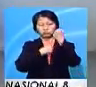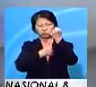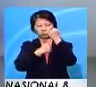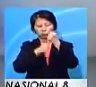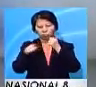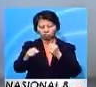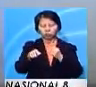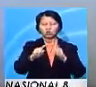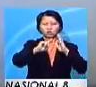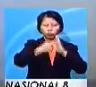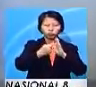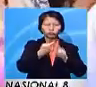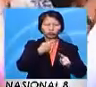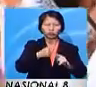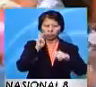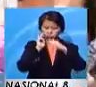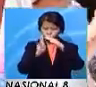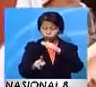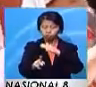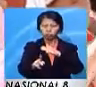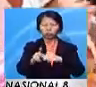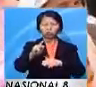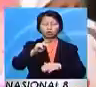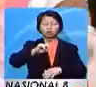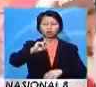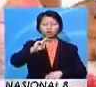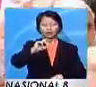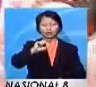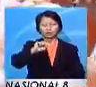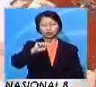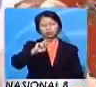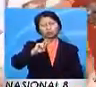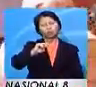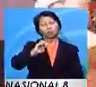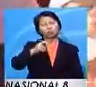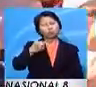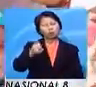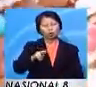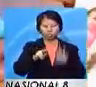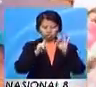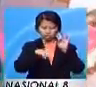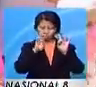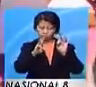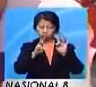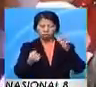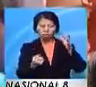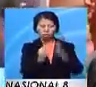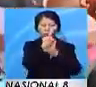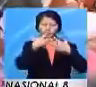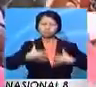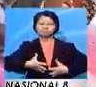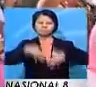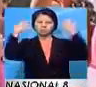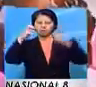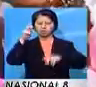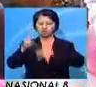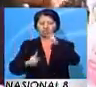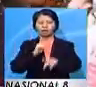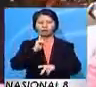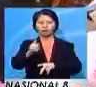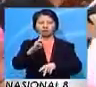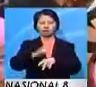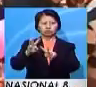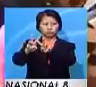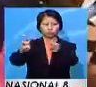perasaan. Berpunca dari pembunuhan seorang pejuang Kashmir, Burhan Muzaffar Wani pada 8 Julai yang mencetuskan kemarahan penduduk Islam di